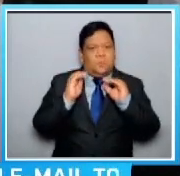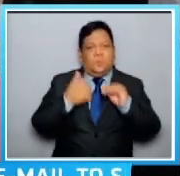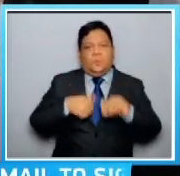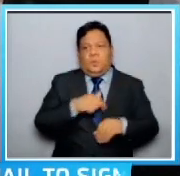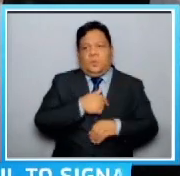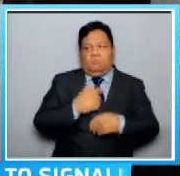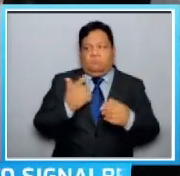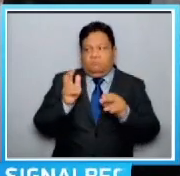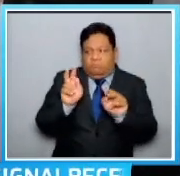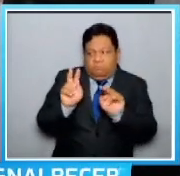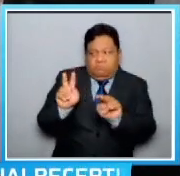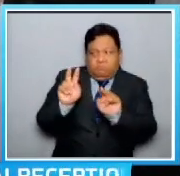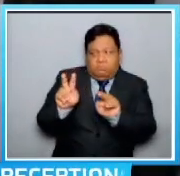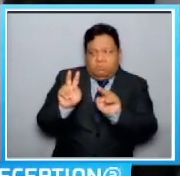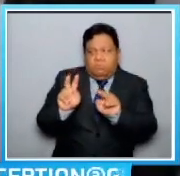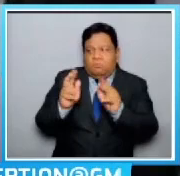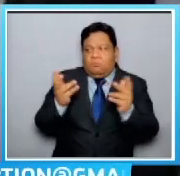mga